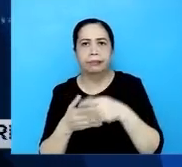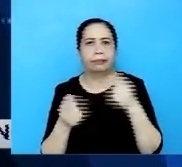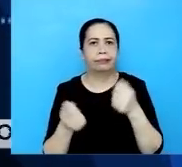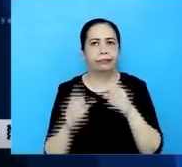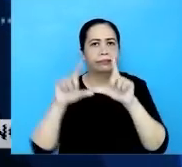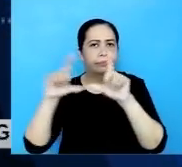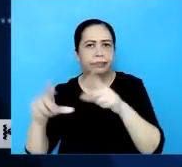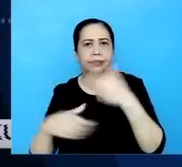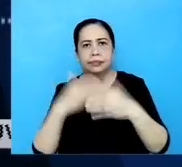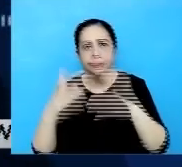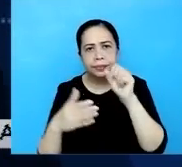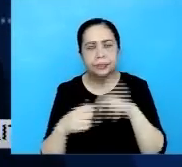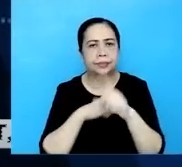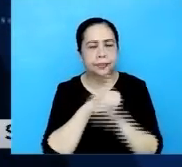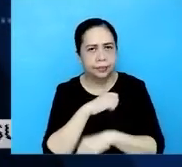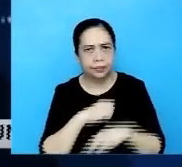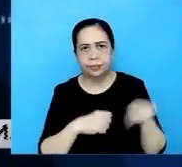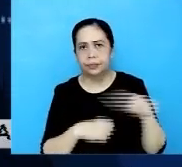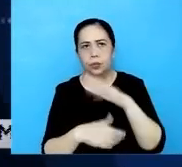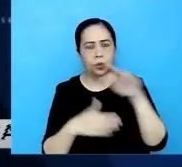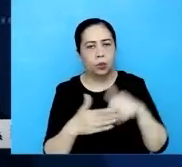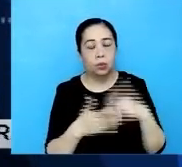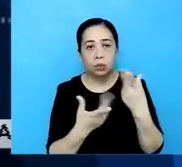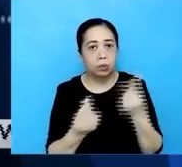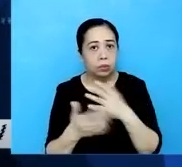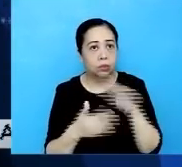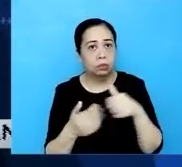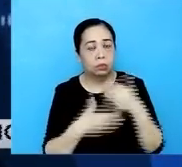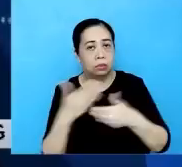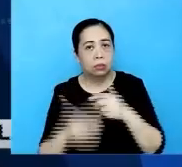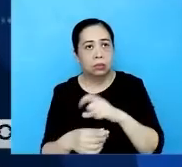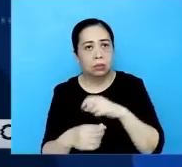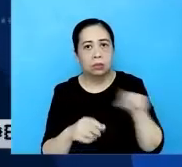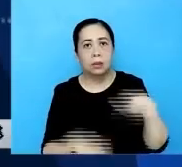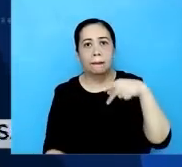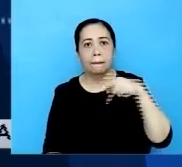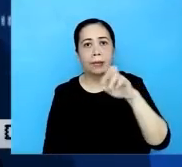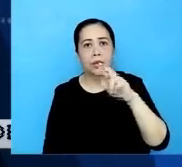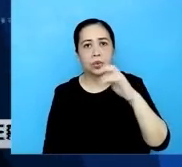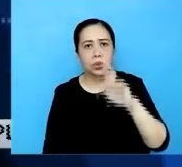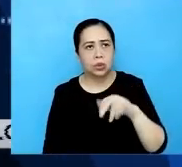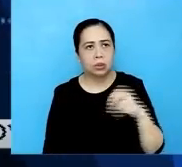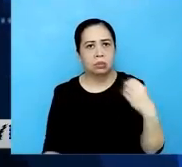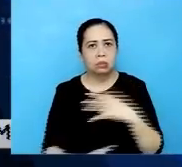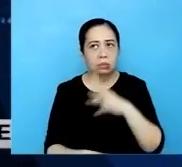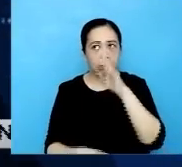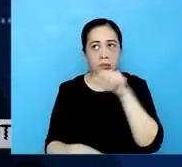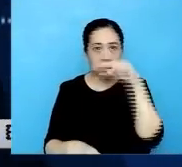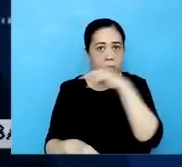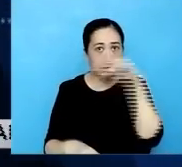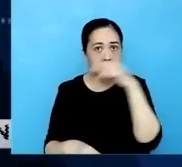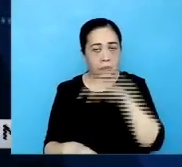yung parusa sa perjury. No? Kasi lahat ng ginawa ng mga testigong bumaliktad ay perjury, pero walang natatakot dyan, no, sa krimen